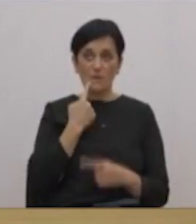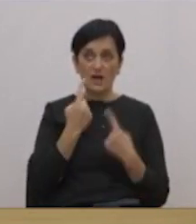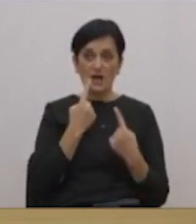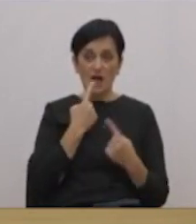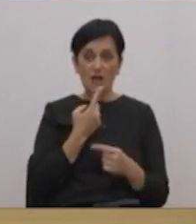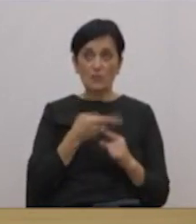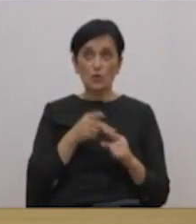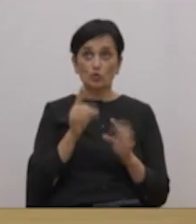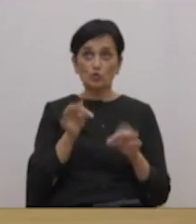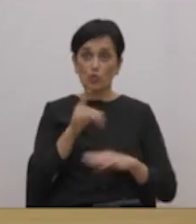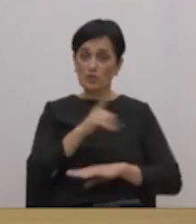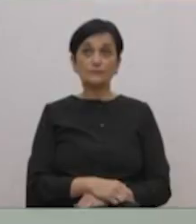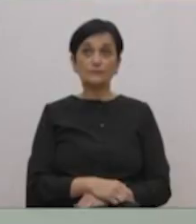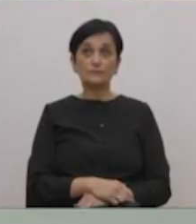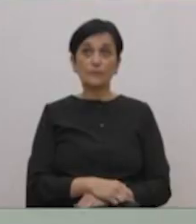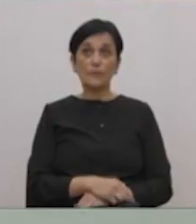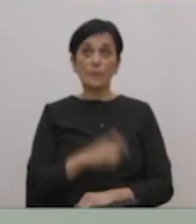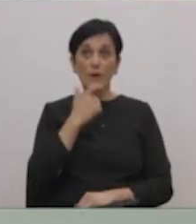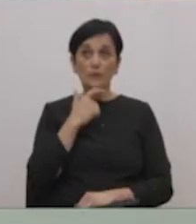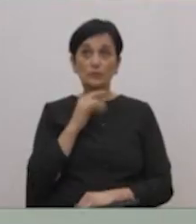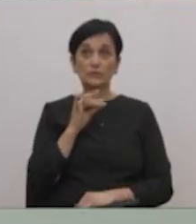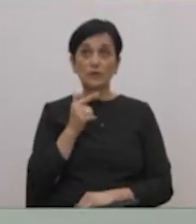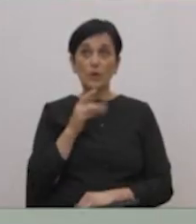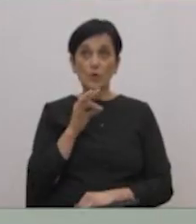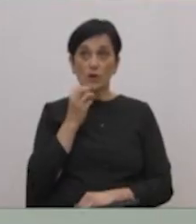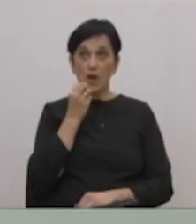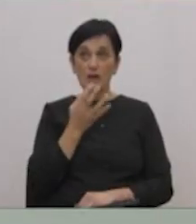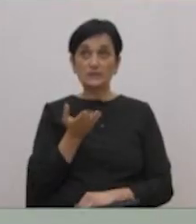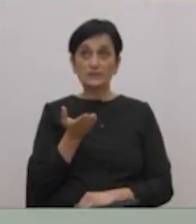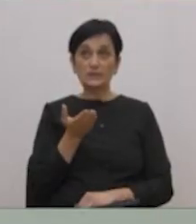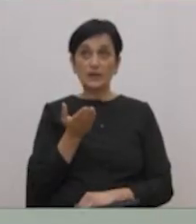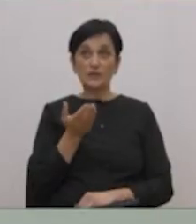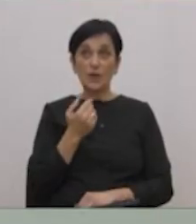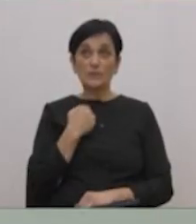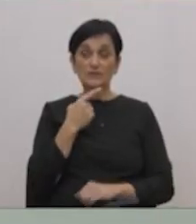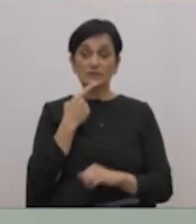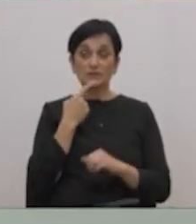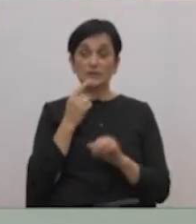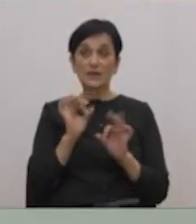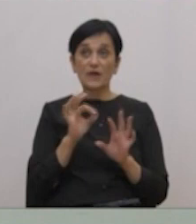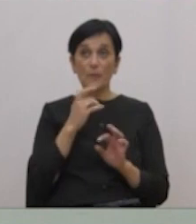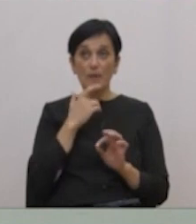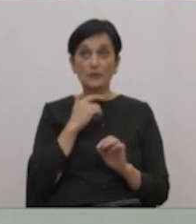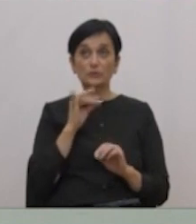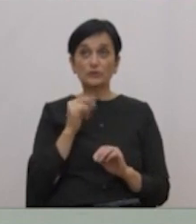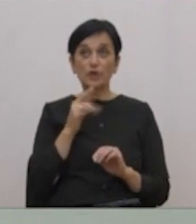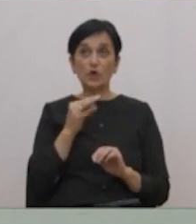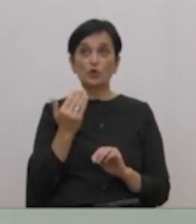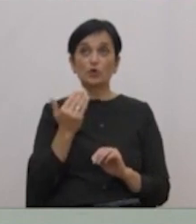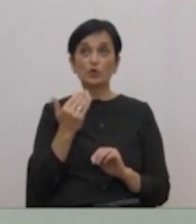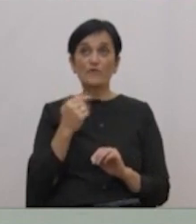არც ეგ არის სწორი საქციელი, თქვენ რას საქციელთ. ბატონო იაგო, კარგით. მოდი მაშინ ასე გეტყვით. მოდით ბატონო იაგო, თქვენ